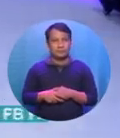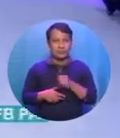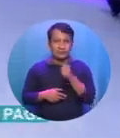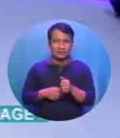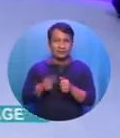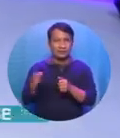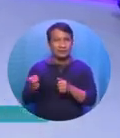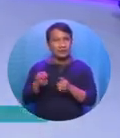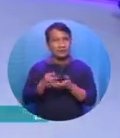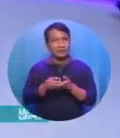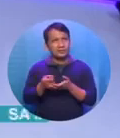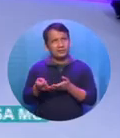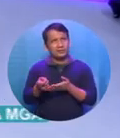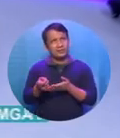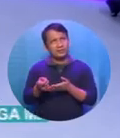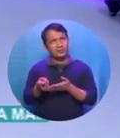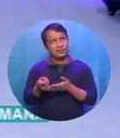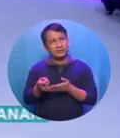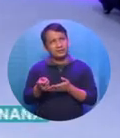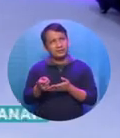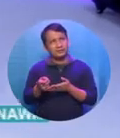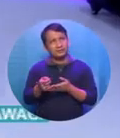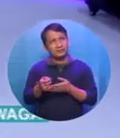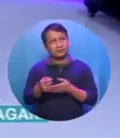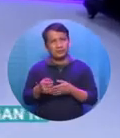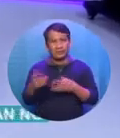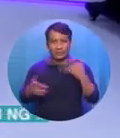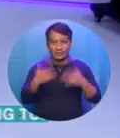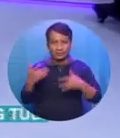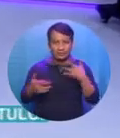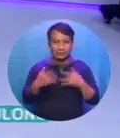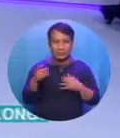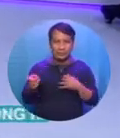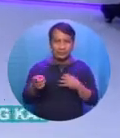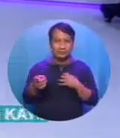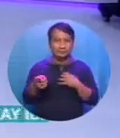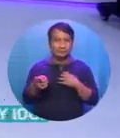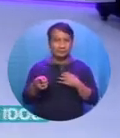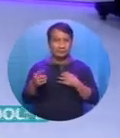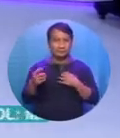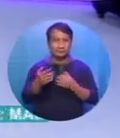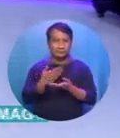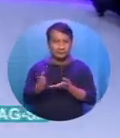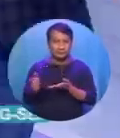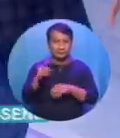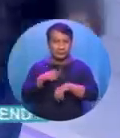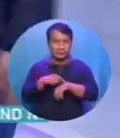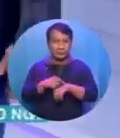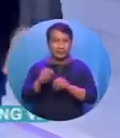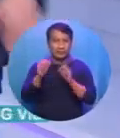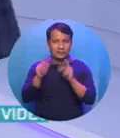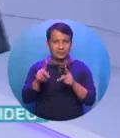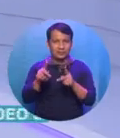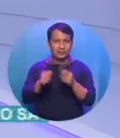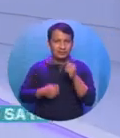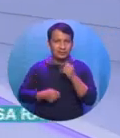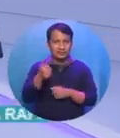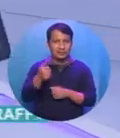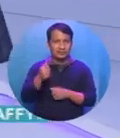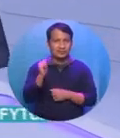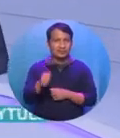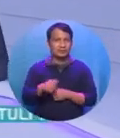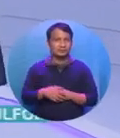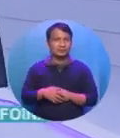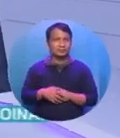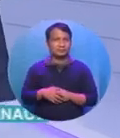siya masigla, promise, pag hindi ka masigla, ikakat namin. Agad-agad. Nagsayang tayo ng oras kay Ma'am Chan. Pero okay na rin. Okay na rin. Sige.